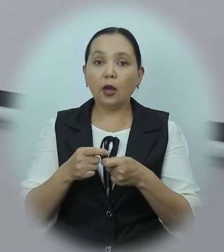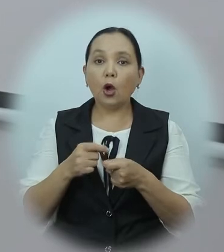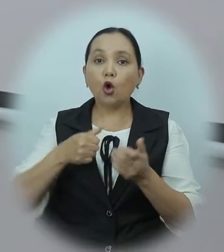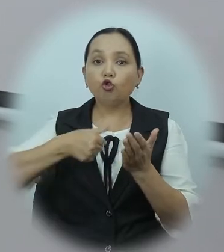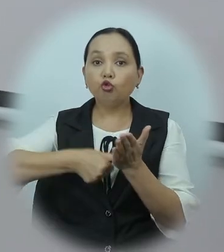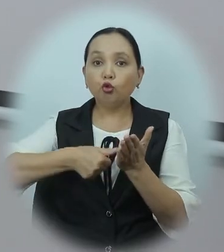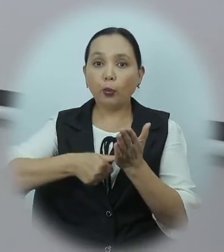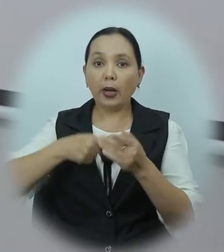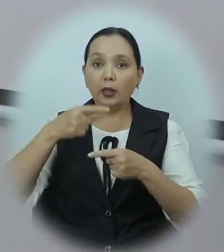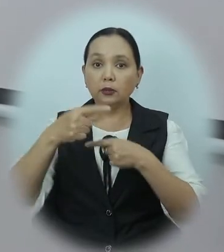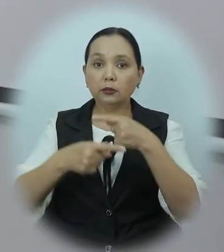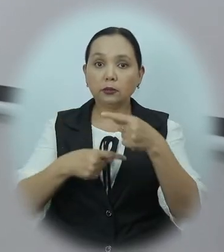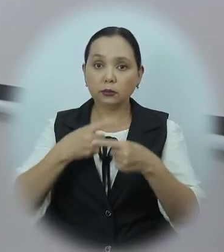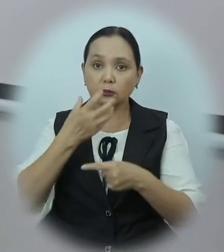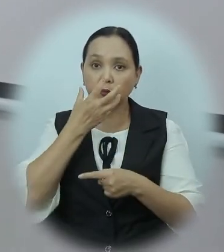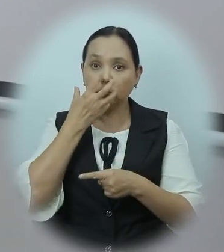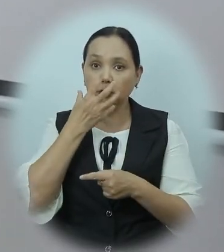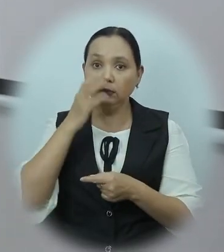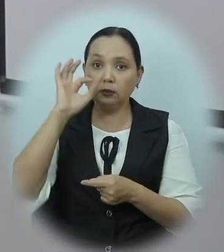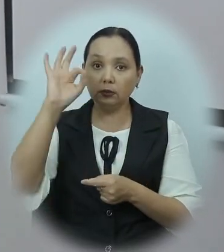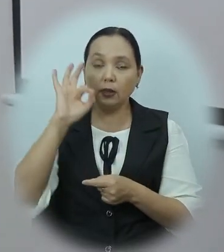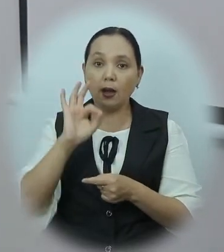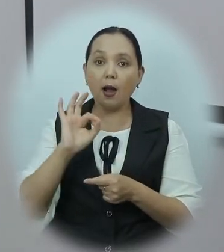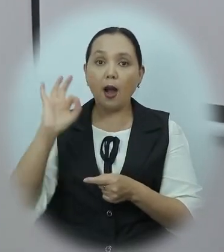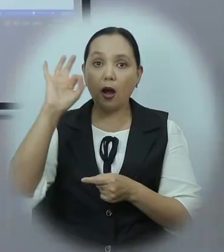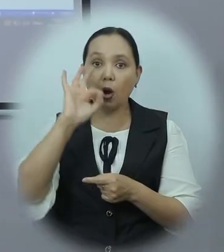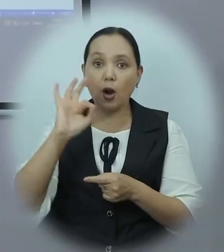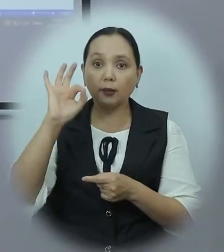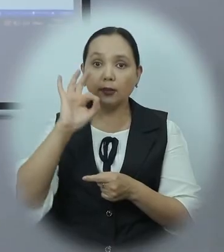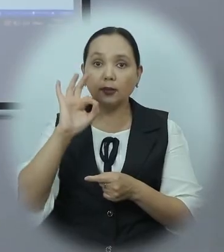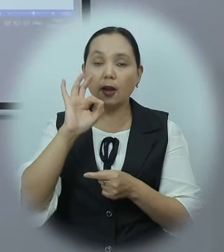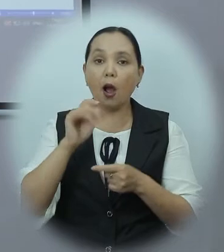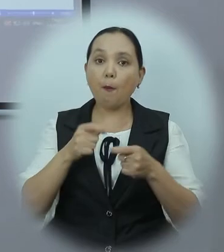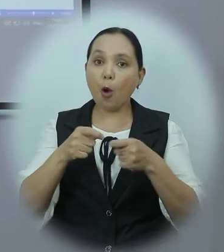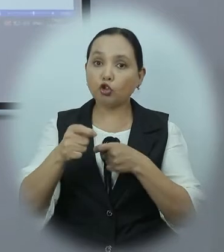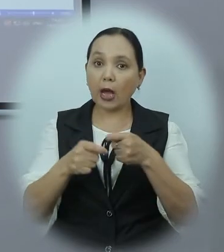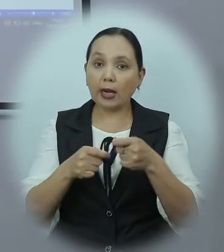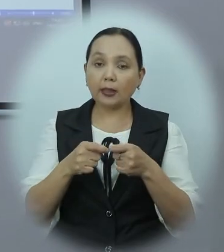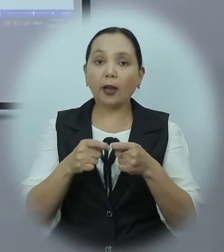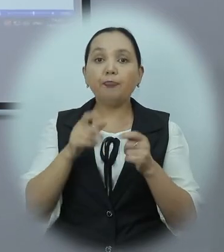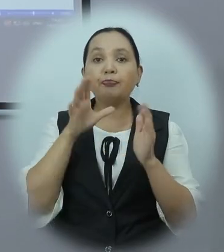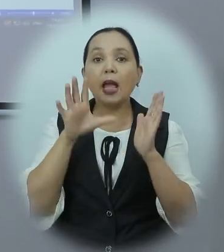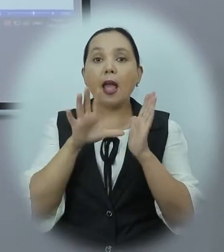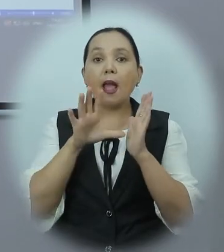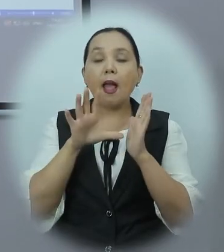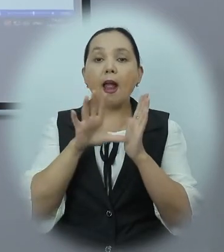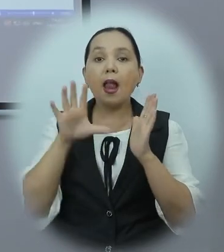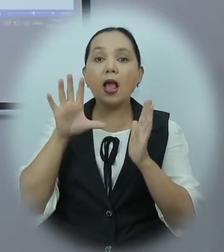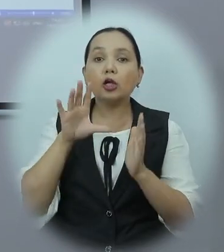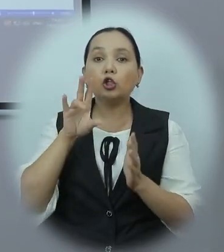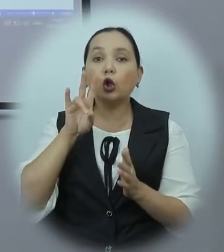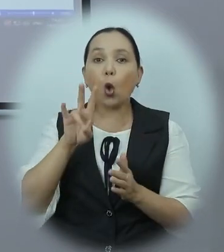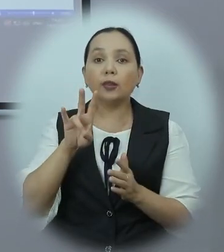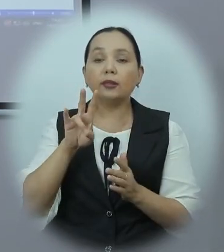tugmalar orqali boshqarib qizdirish darajasini, haroratini boshqaradi. Elektron